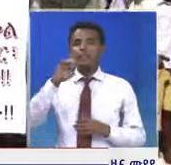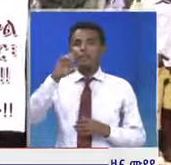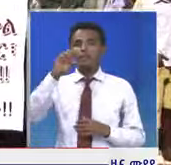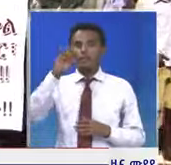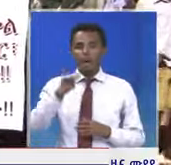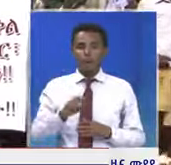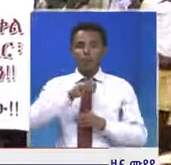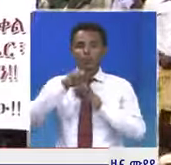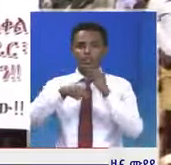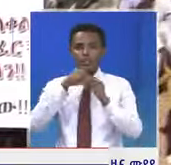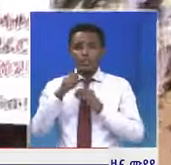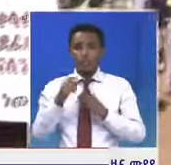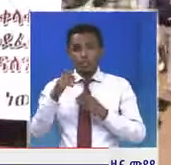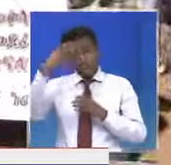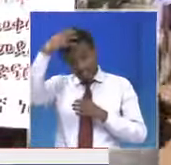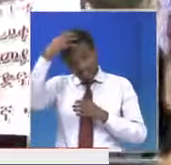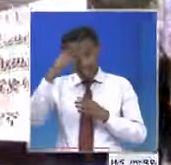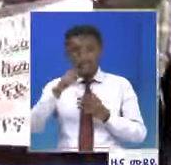ጉዳዮች ጽፈት ቤት ነው።